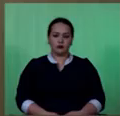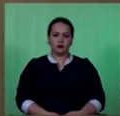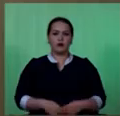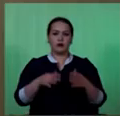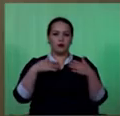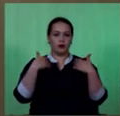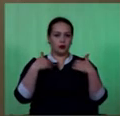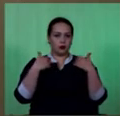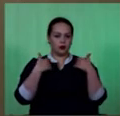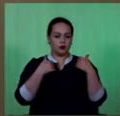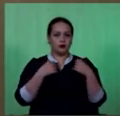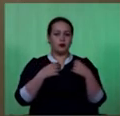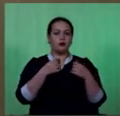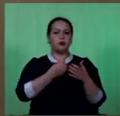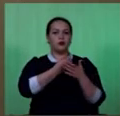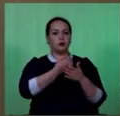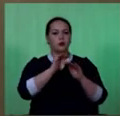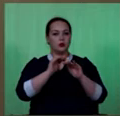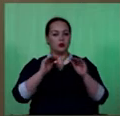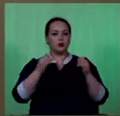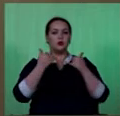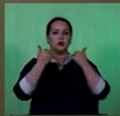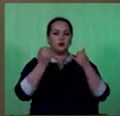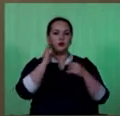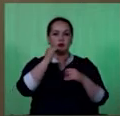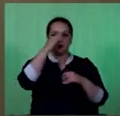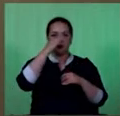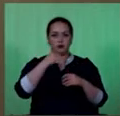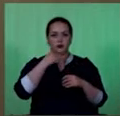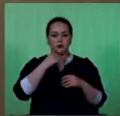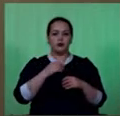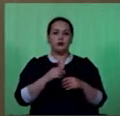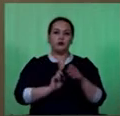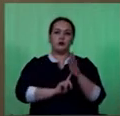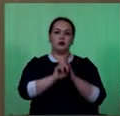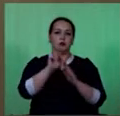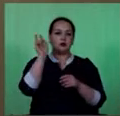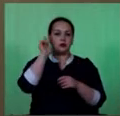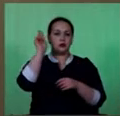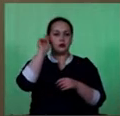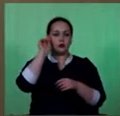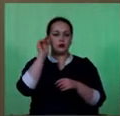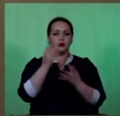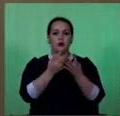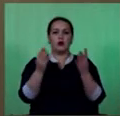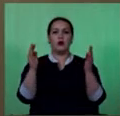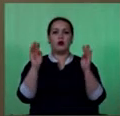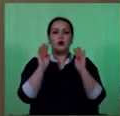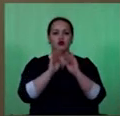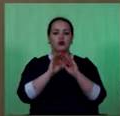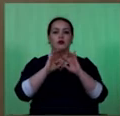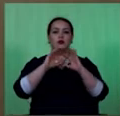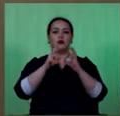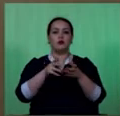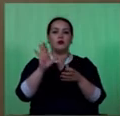здравствуйте дорогие ребята и уважаемые родители мы начинаем урок окружающего нас мир